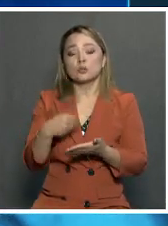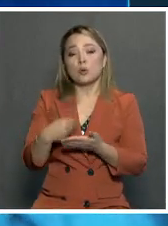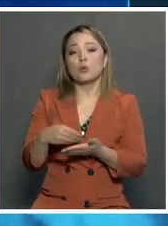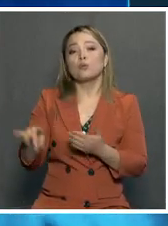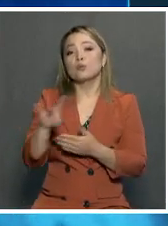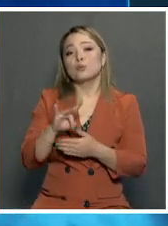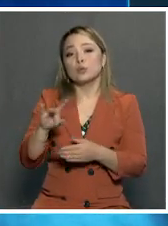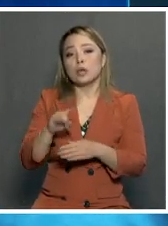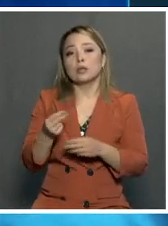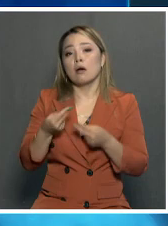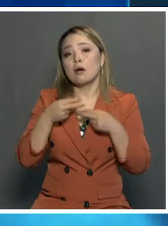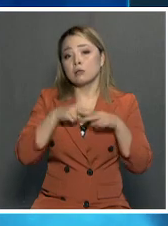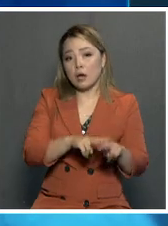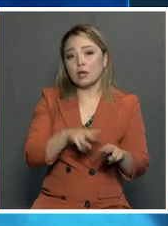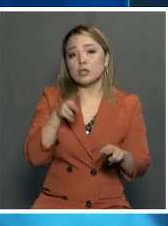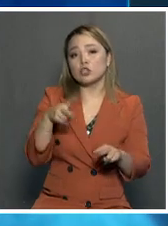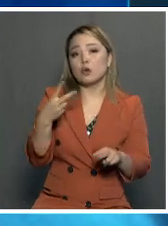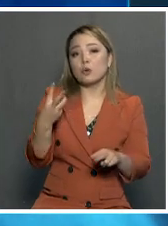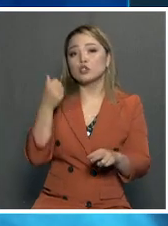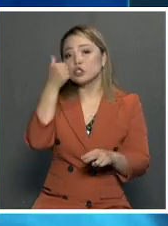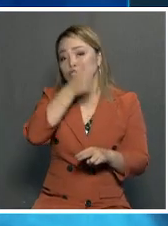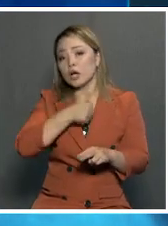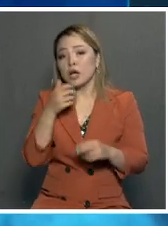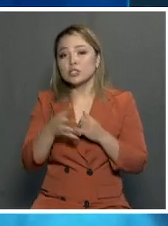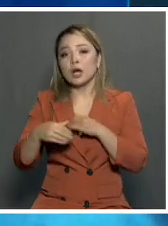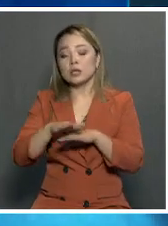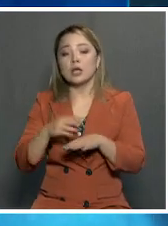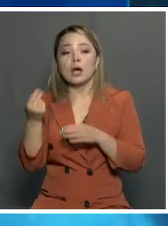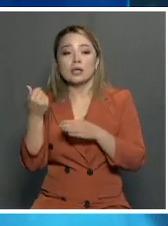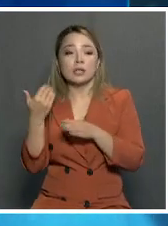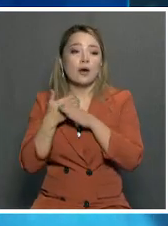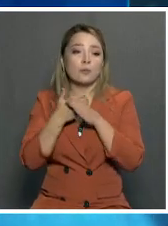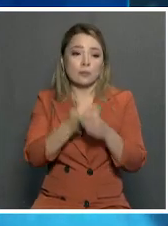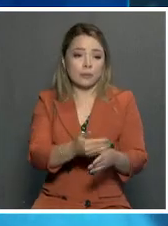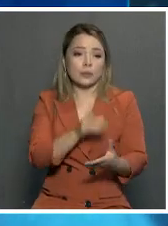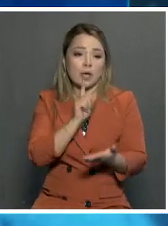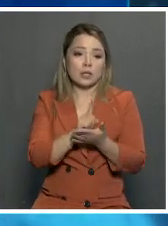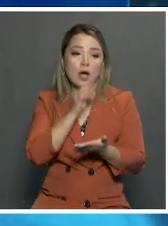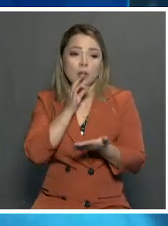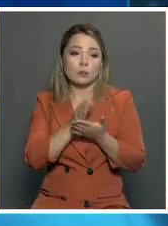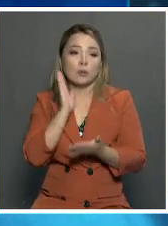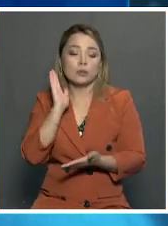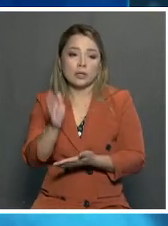бюджеттен, ал 2023-тен бастап жергілікті жерден қаржыландырылады.